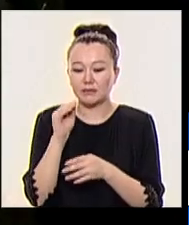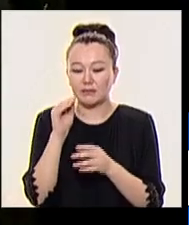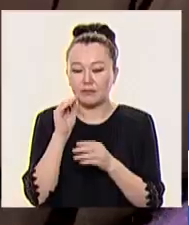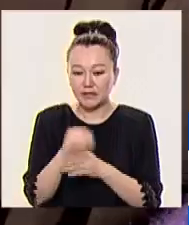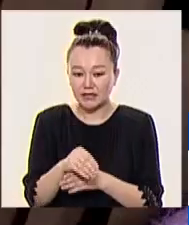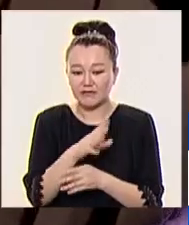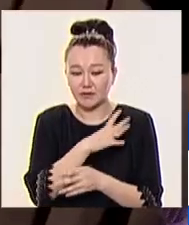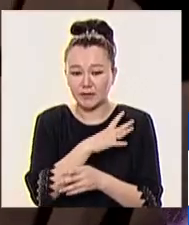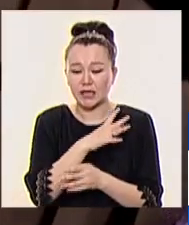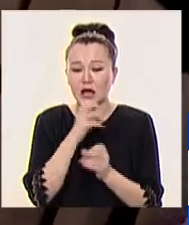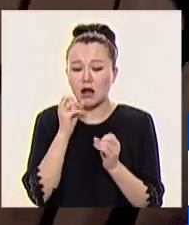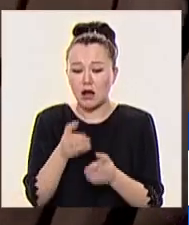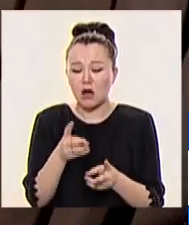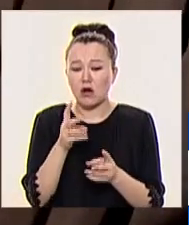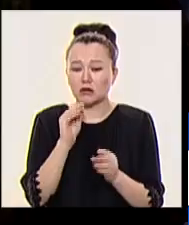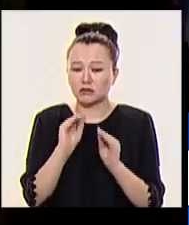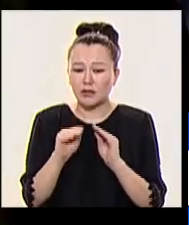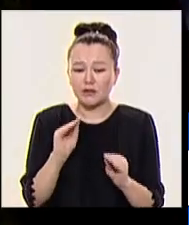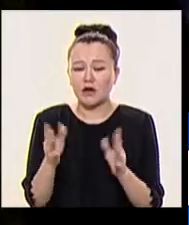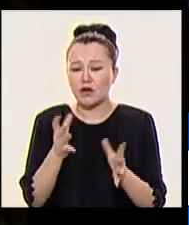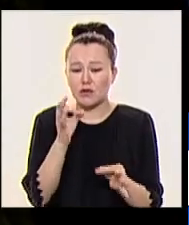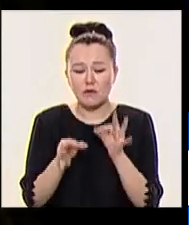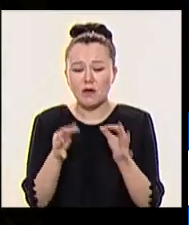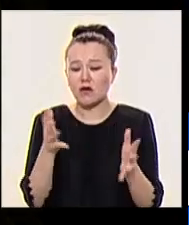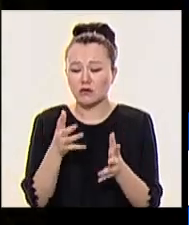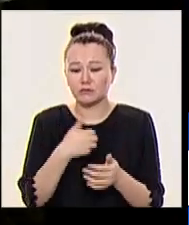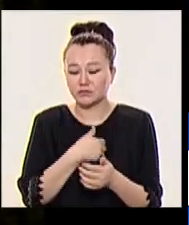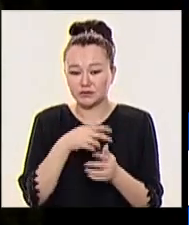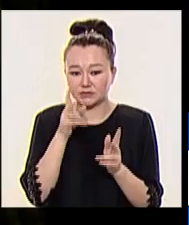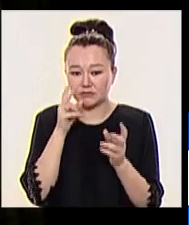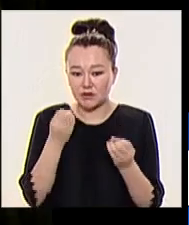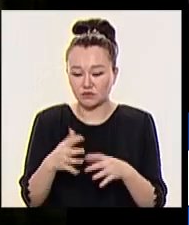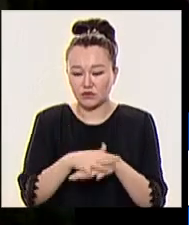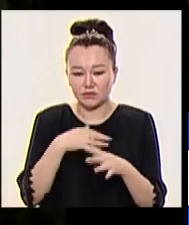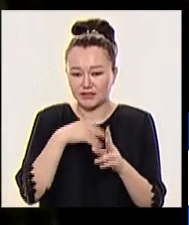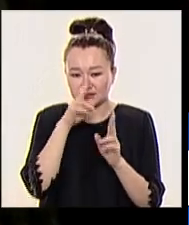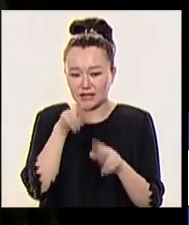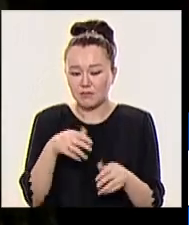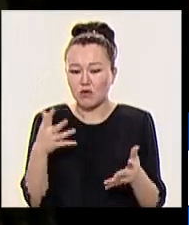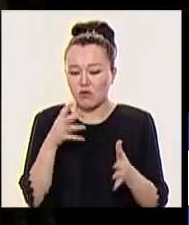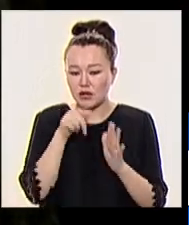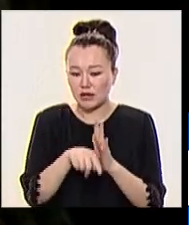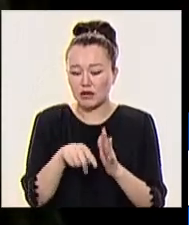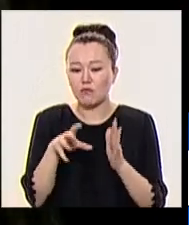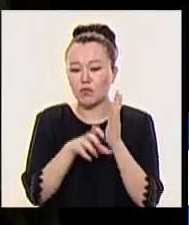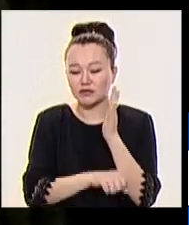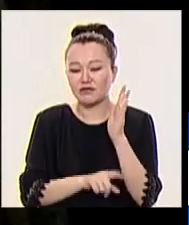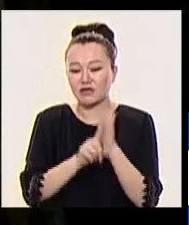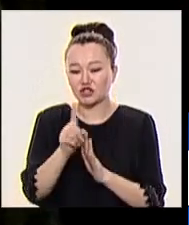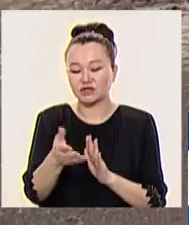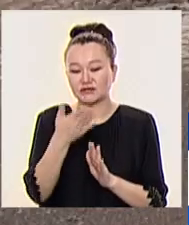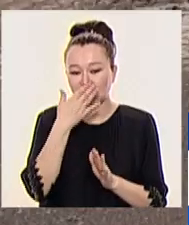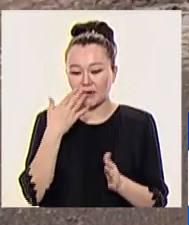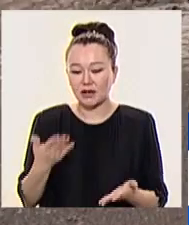провели. А как они вложили, какие там нормативы, какие, что мы же простой народ, мы не знаем же. Вот. И после этого начался вот этот